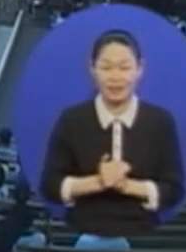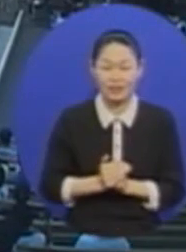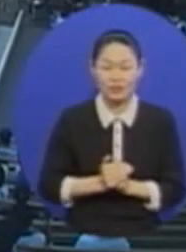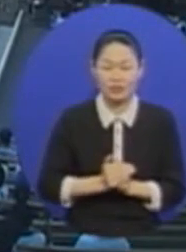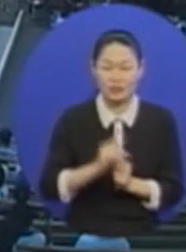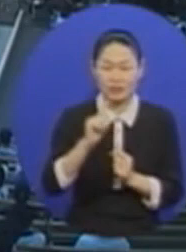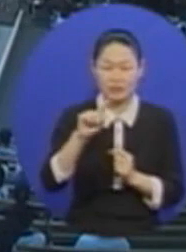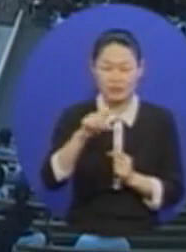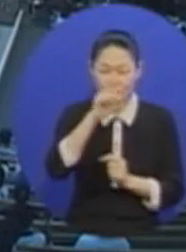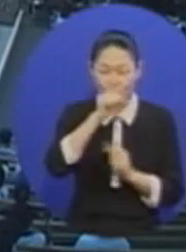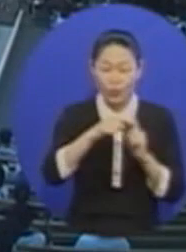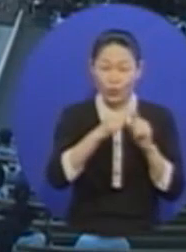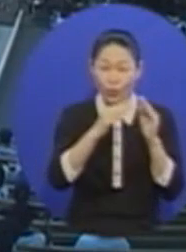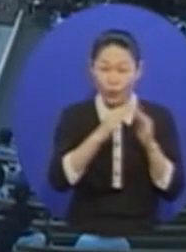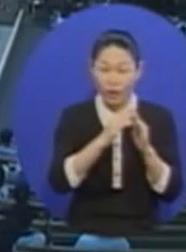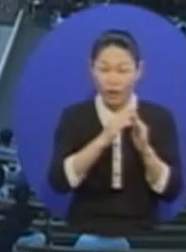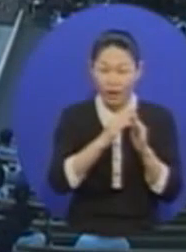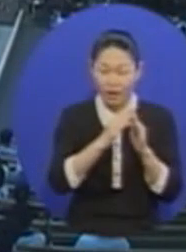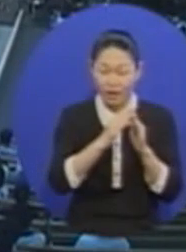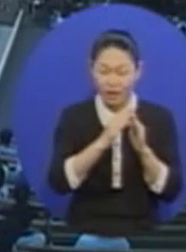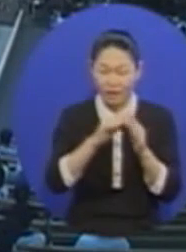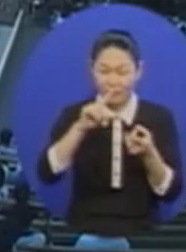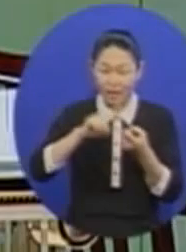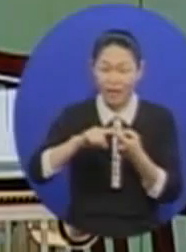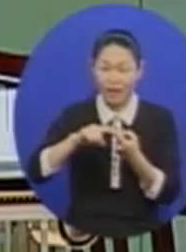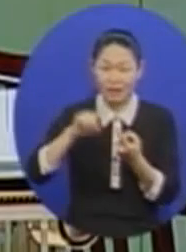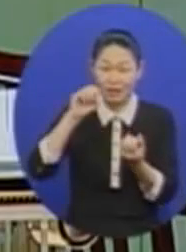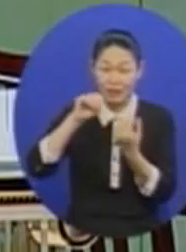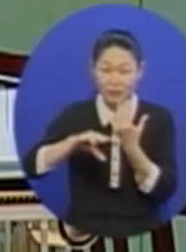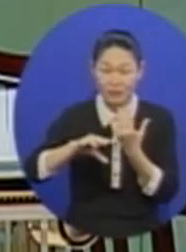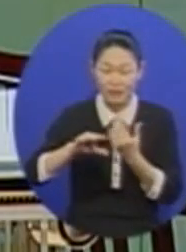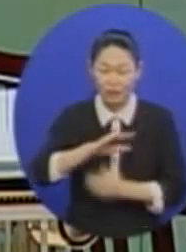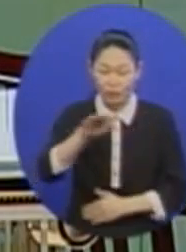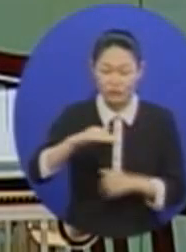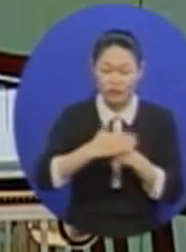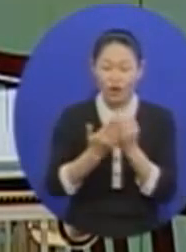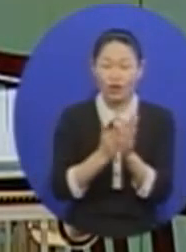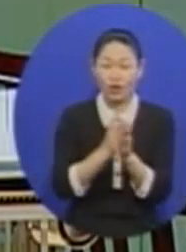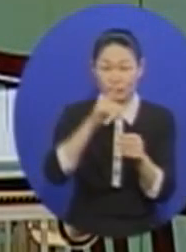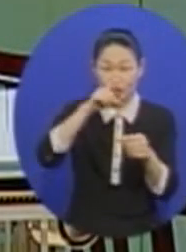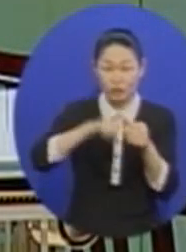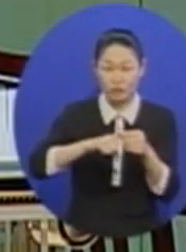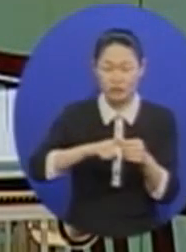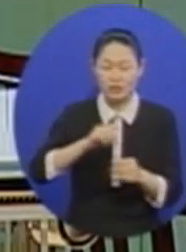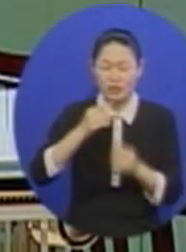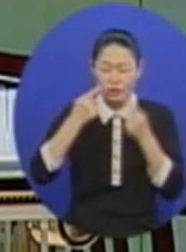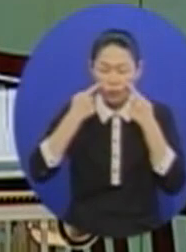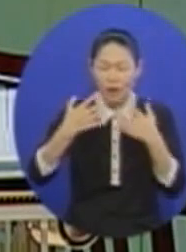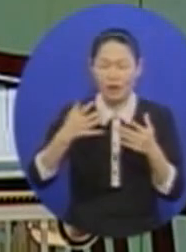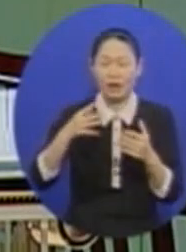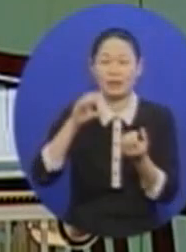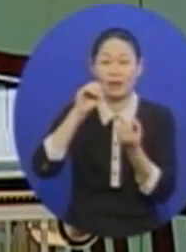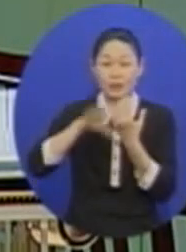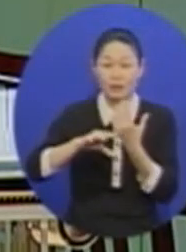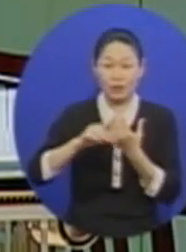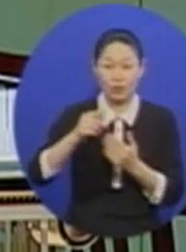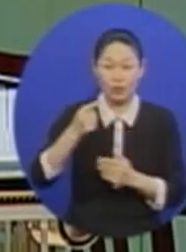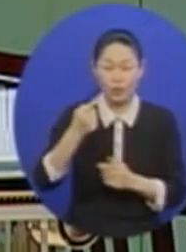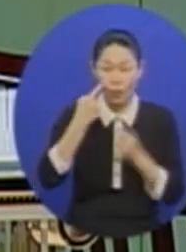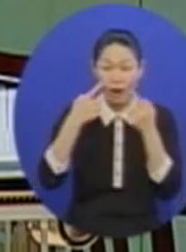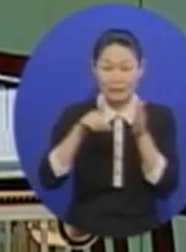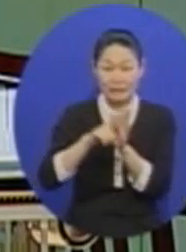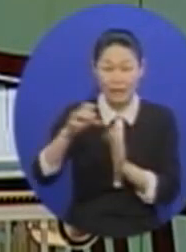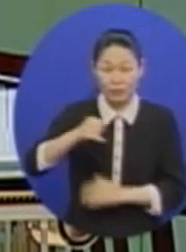성경적으로 정확한 정답이라고 여러분이 확신 않습니까 아 많은 분들이 좋은